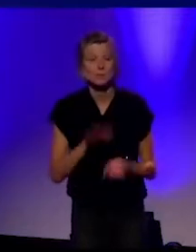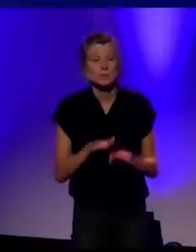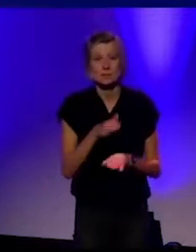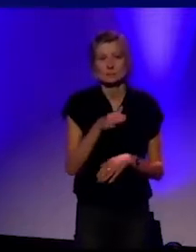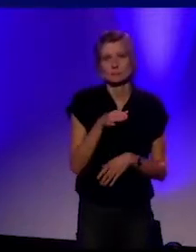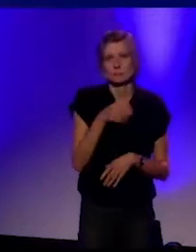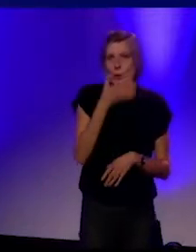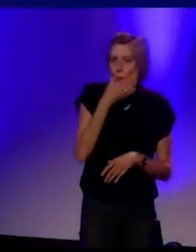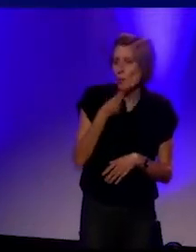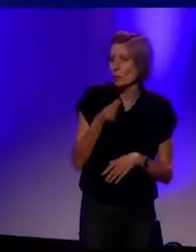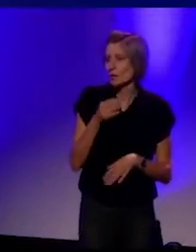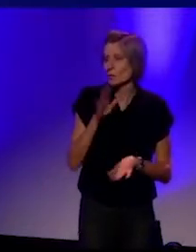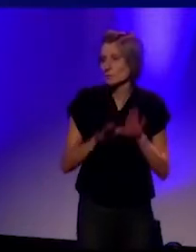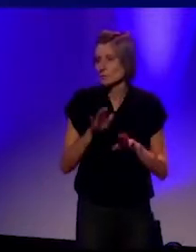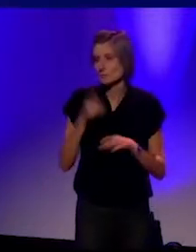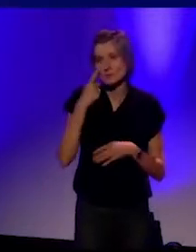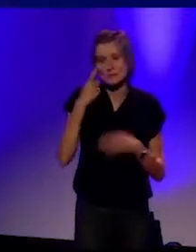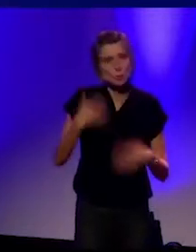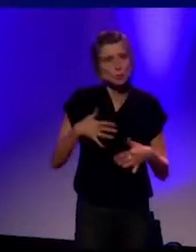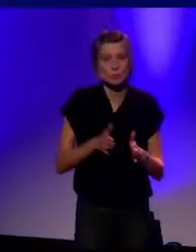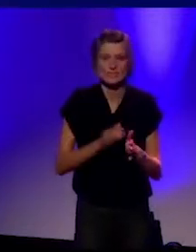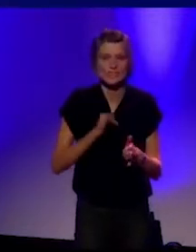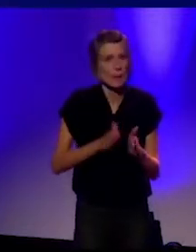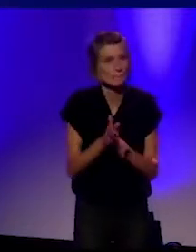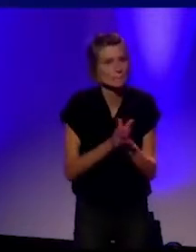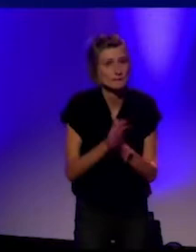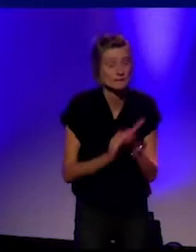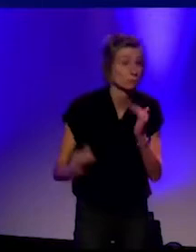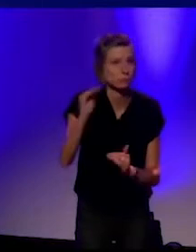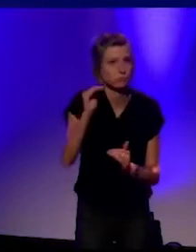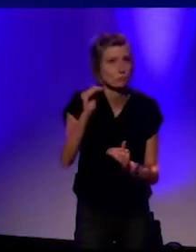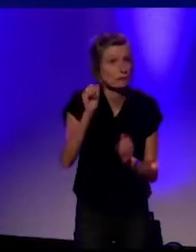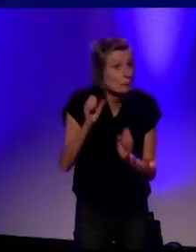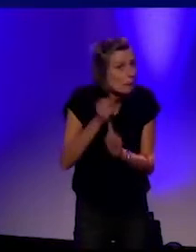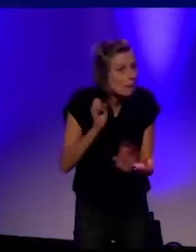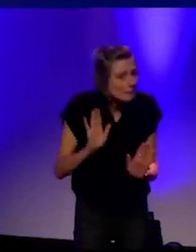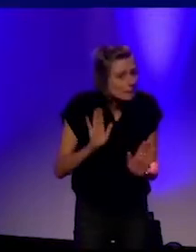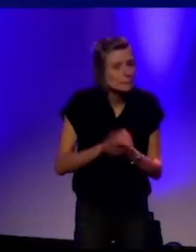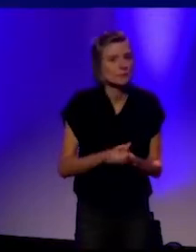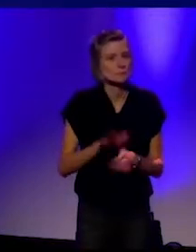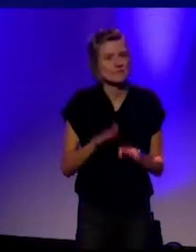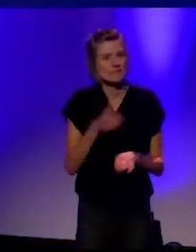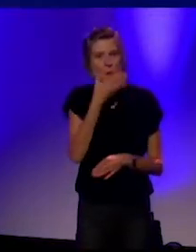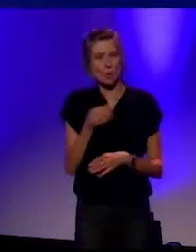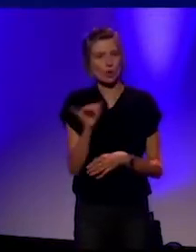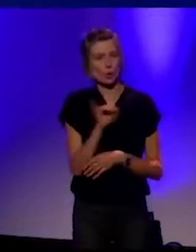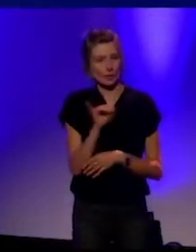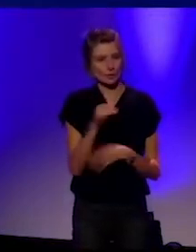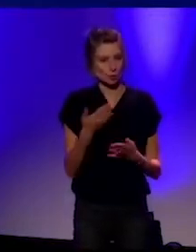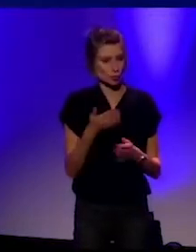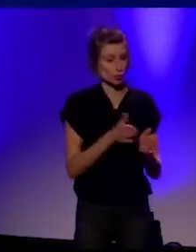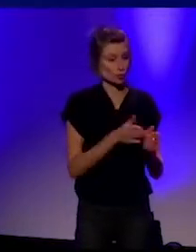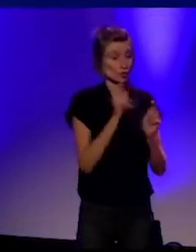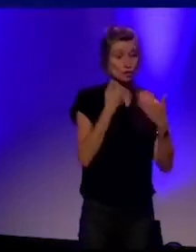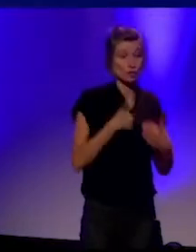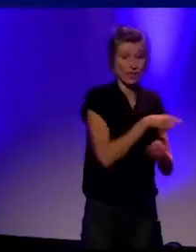hier in een hooggegrepen ambitie, zou het niet mooi zijn mochten we niet enkel de nu al intrinsiek gemotiveerde